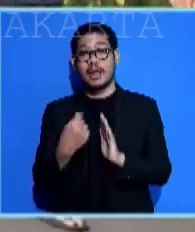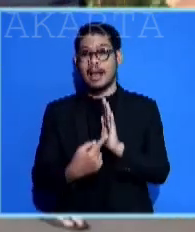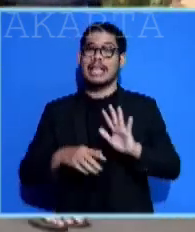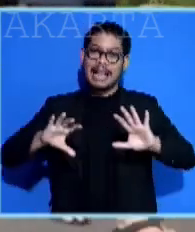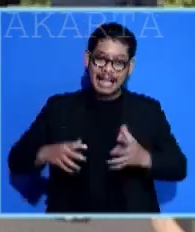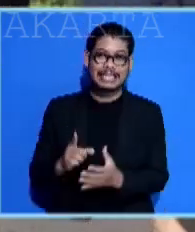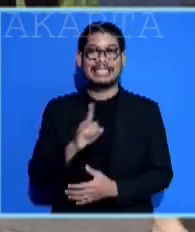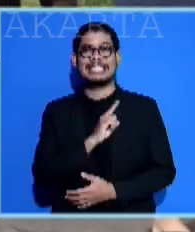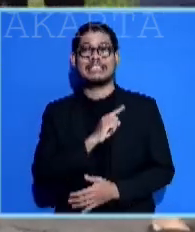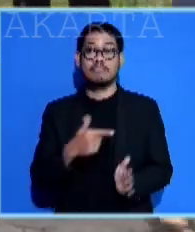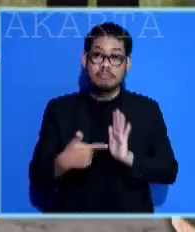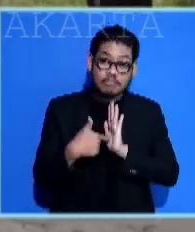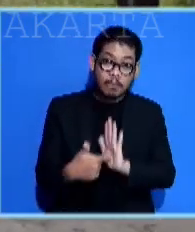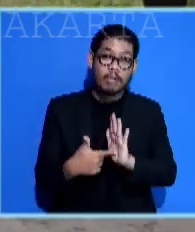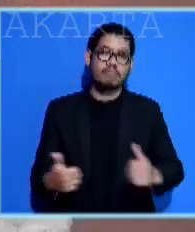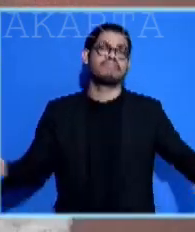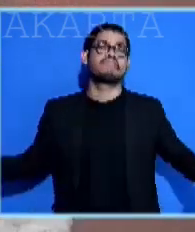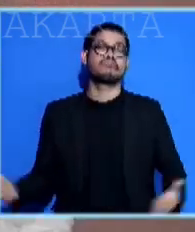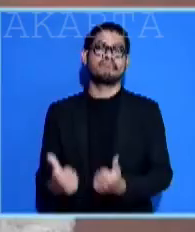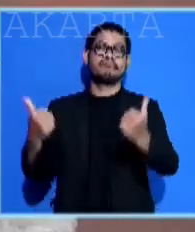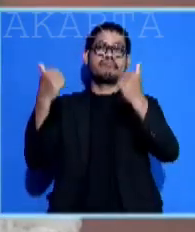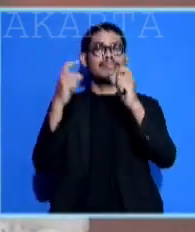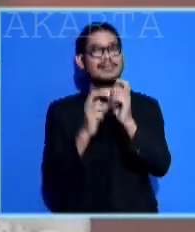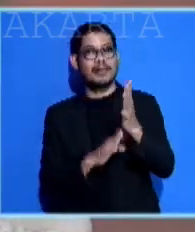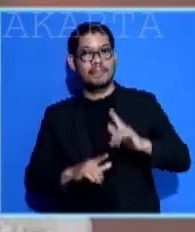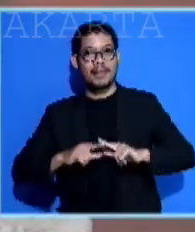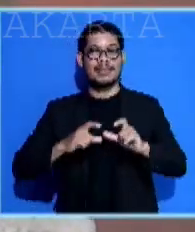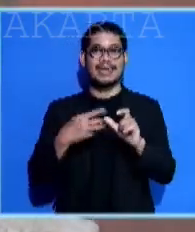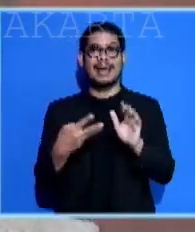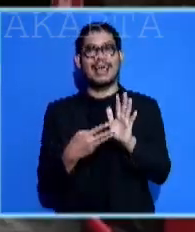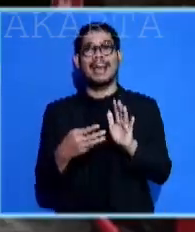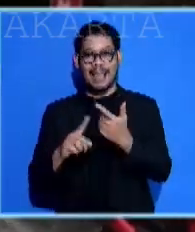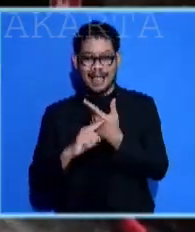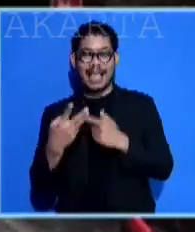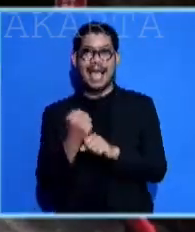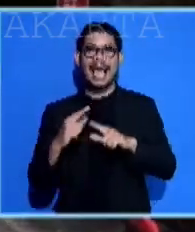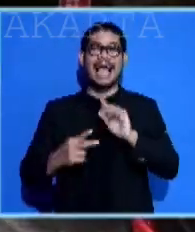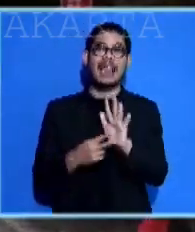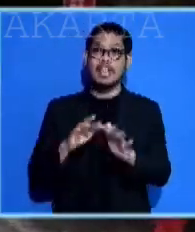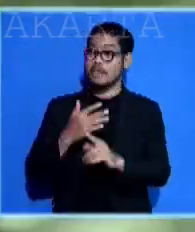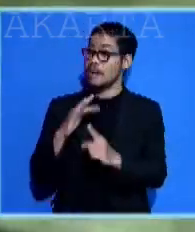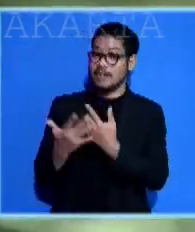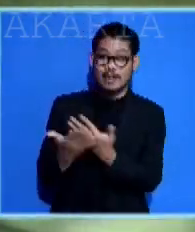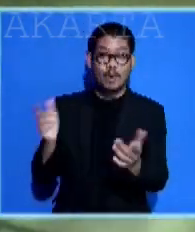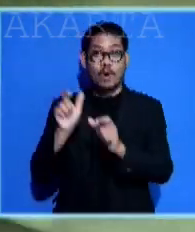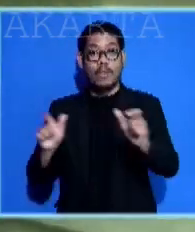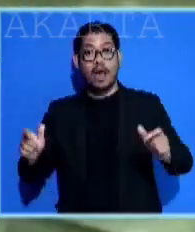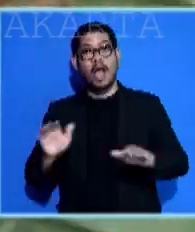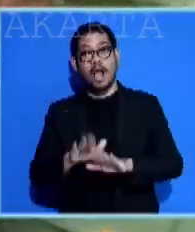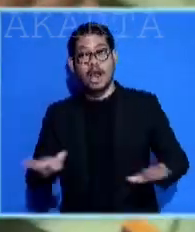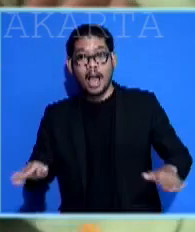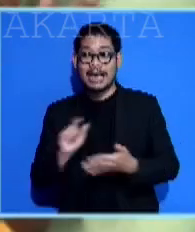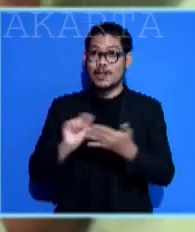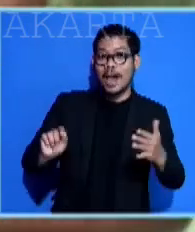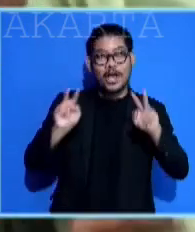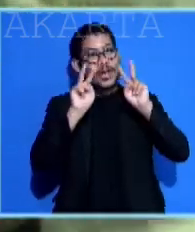kita mau menampilkan yang terbaik aja buat SMA Seyegan. Tak hanya itu, antusias dari warga sekitar hingga anak-anak sekolah yang menyaksikan